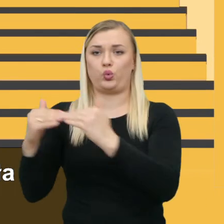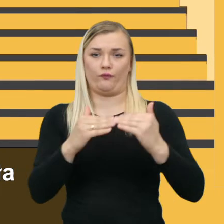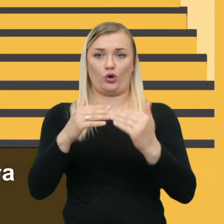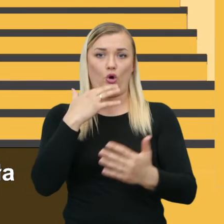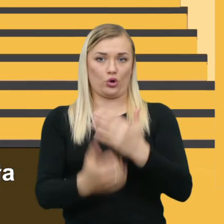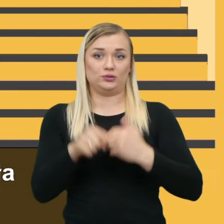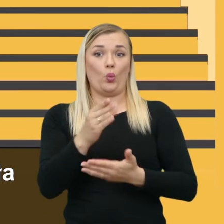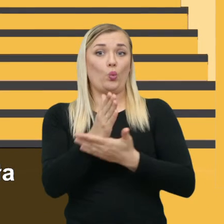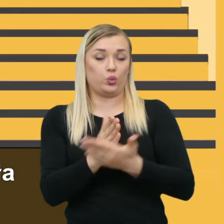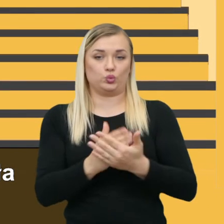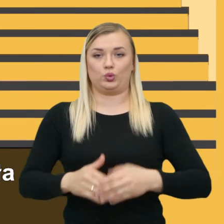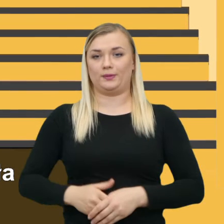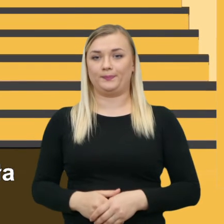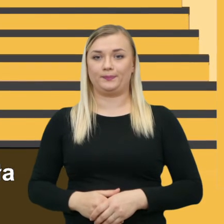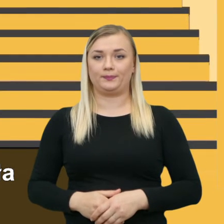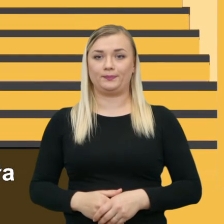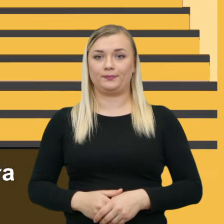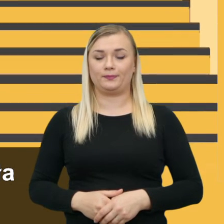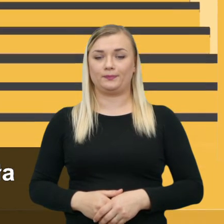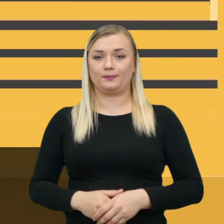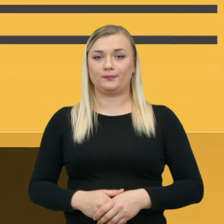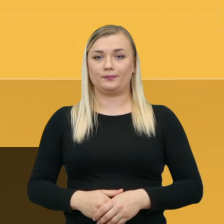usług podmiotu na równi ze wszystkimi.